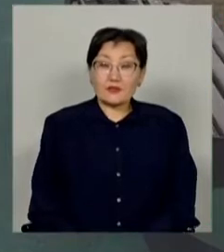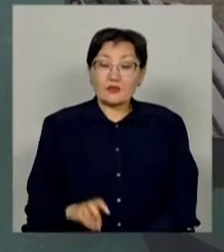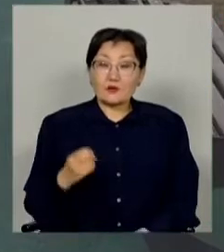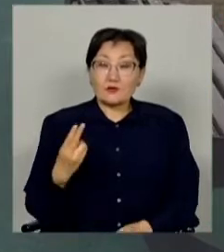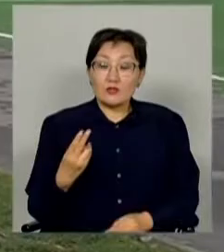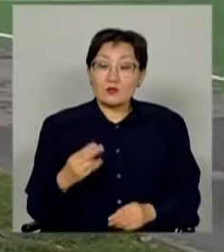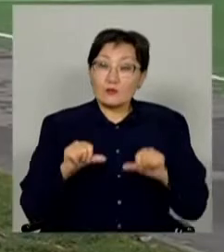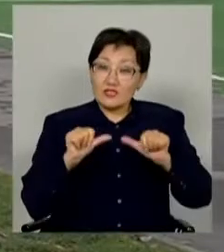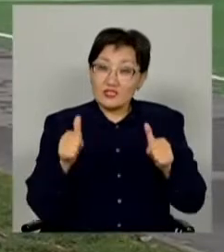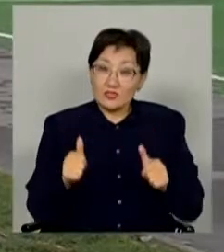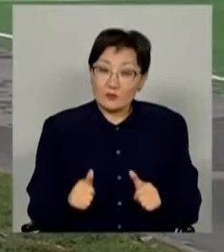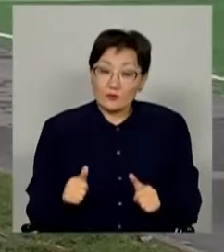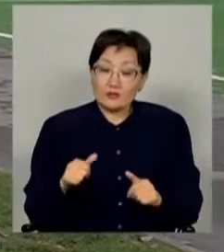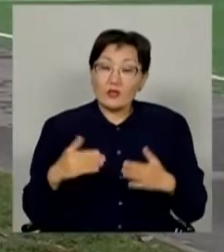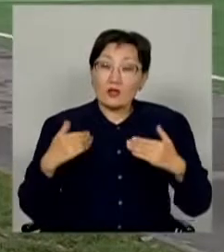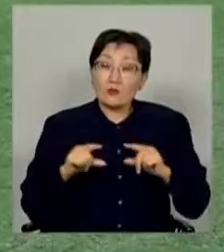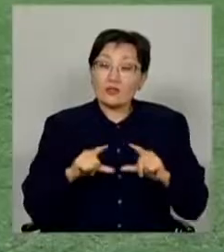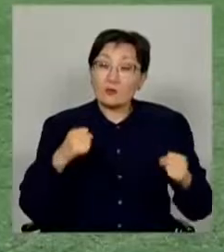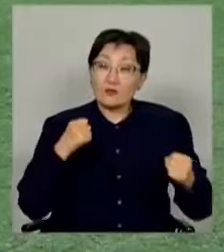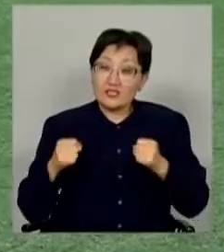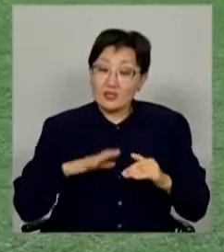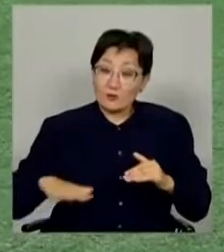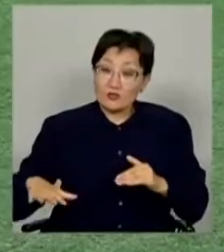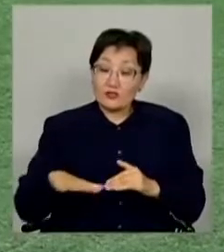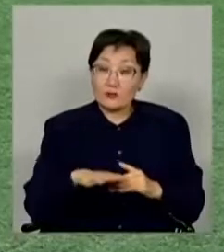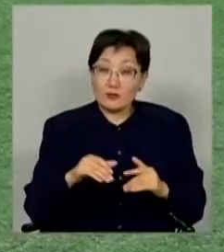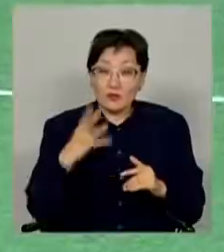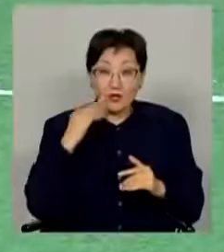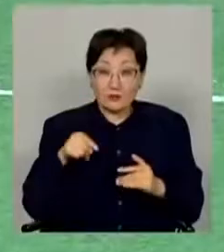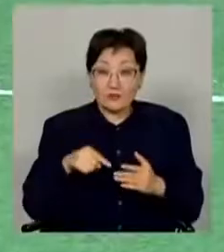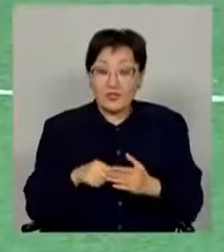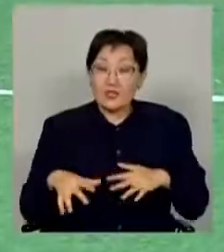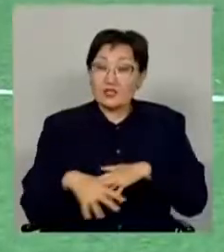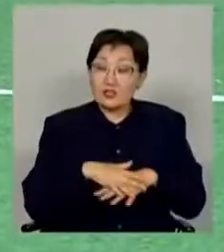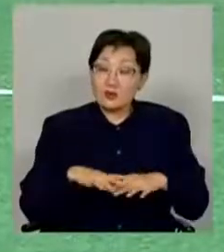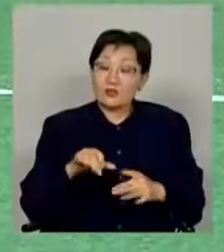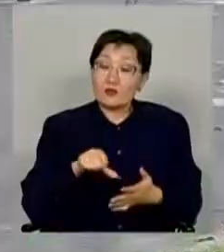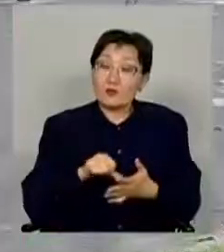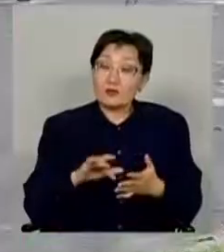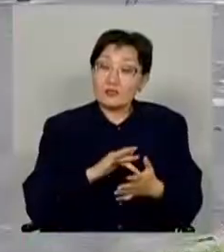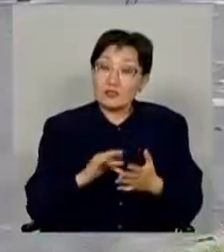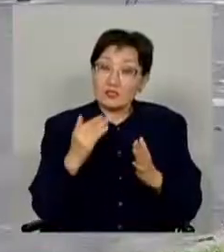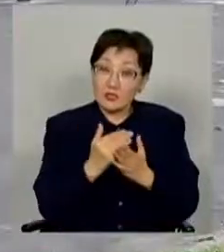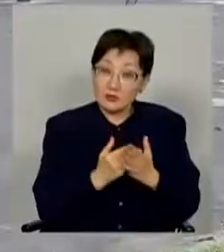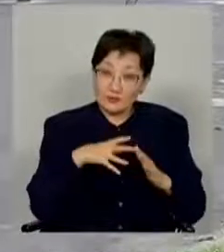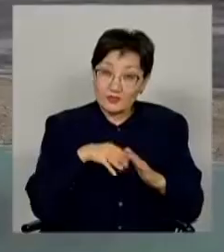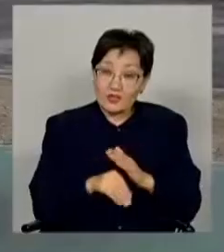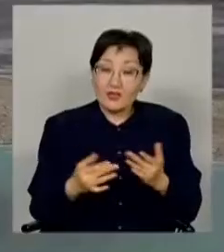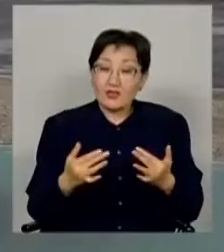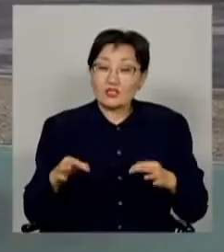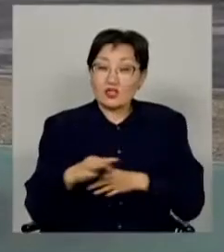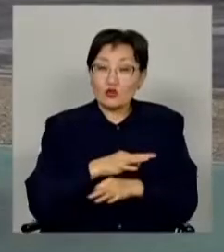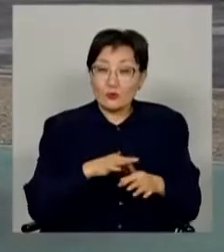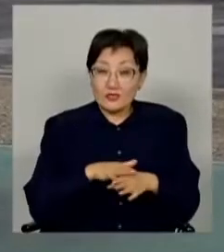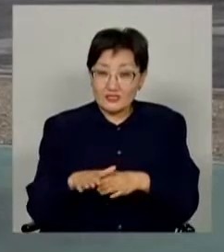Ұлттық нақыштағы скейт-парк, спорт алаңдары мен аллеялар. Биыл Алматыда халық қатысатын бюджет бағдарламасы аясында қанша жоба